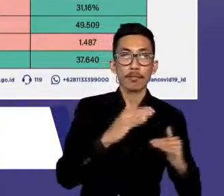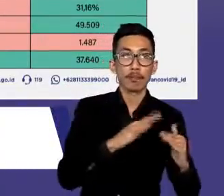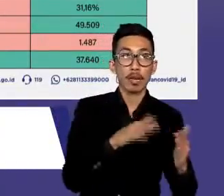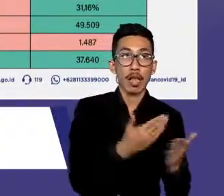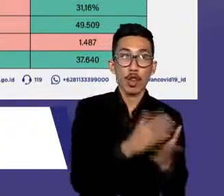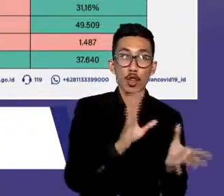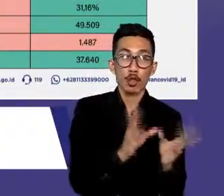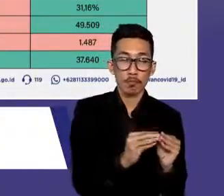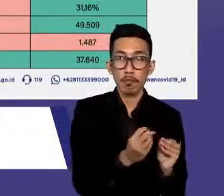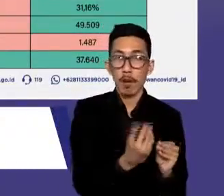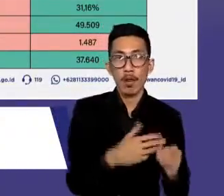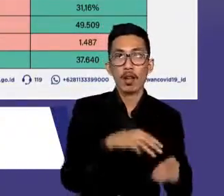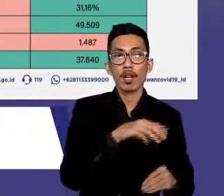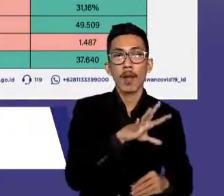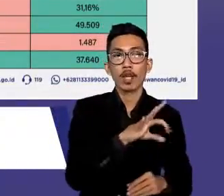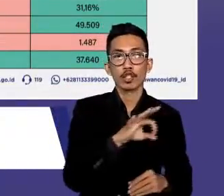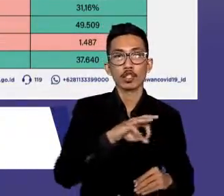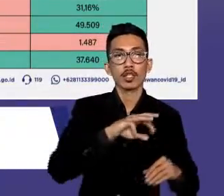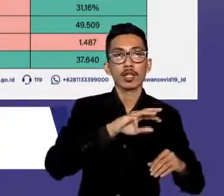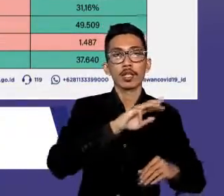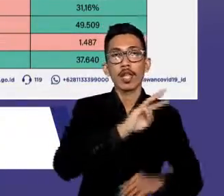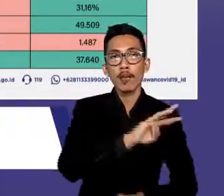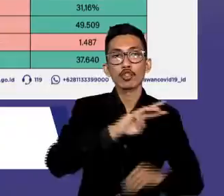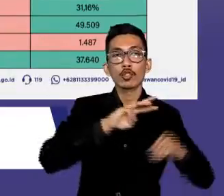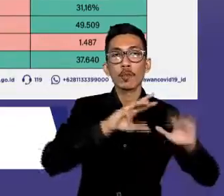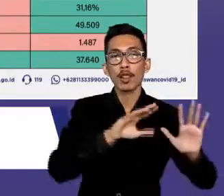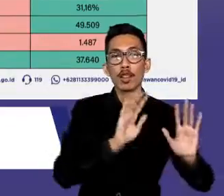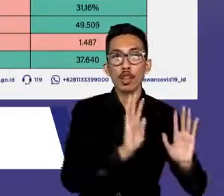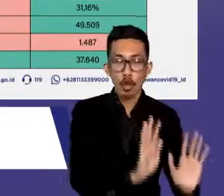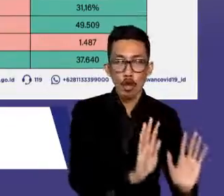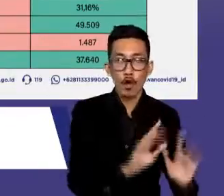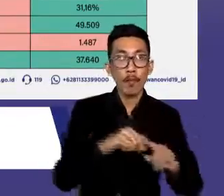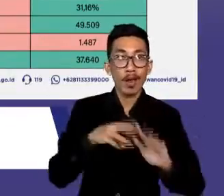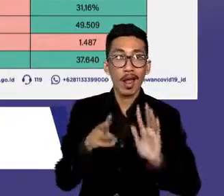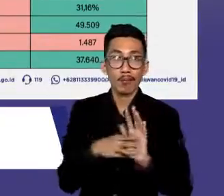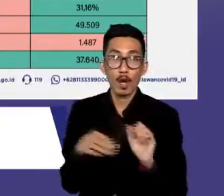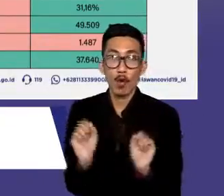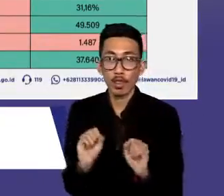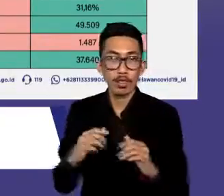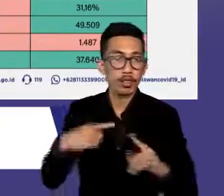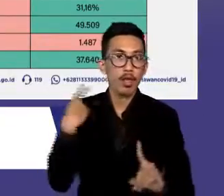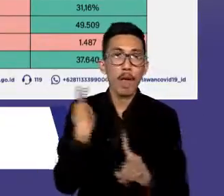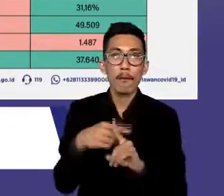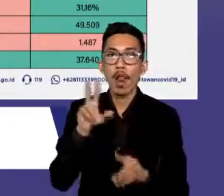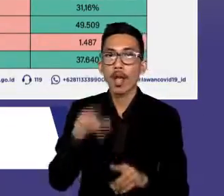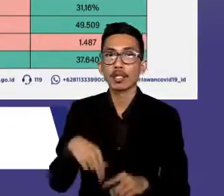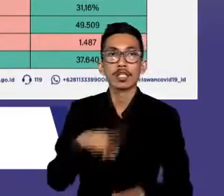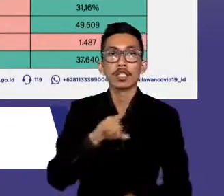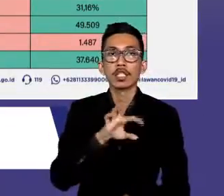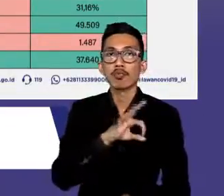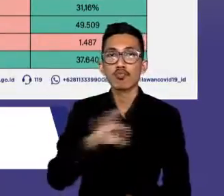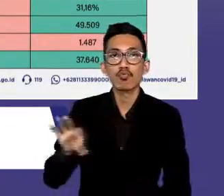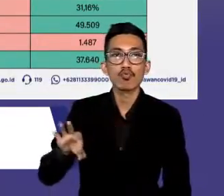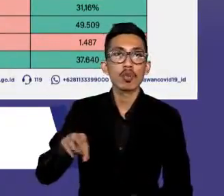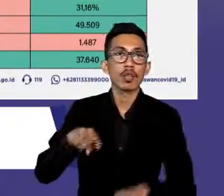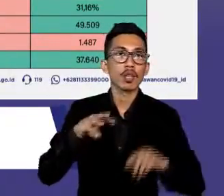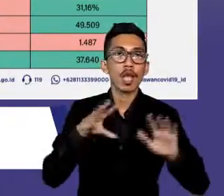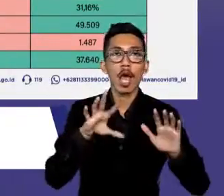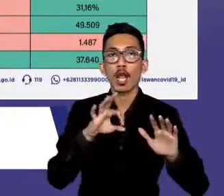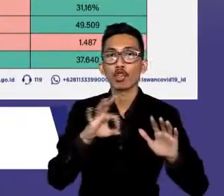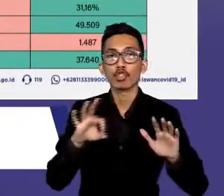539 kemudian meningkat pada ppkm darurat menjadi 1338